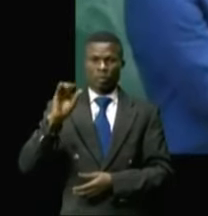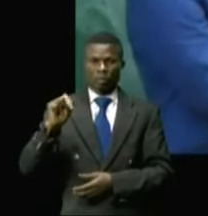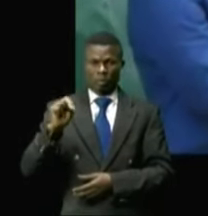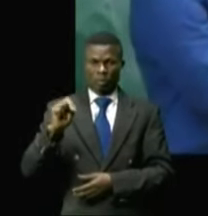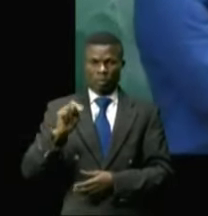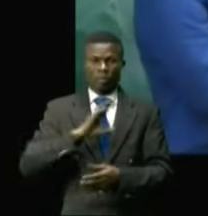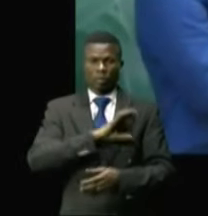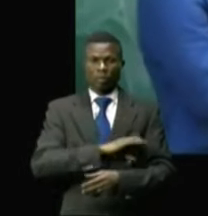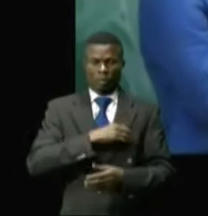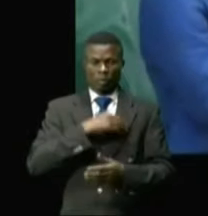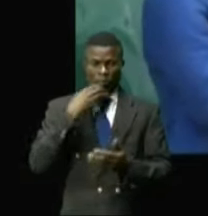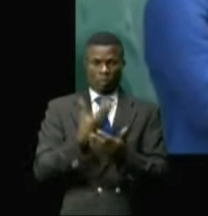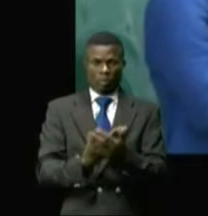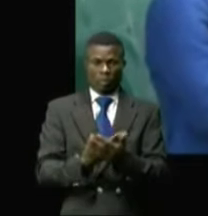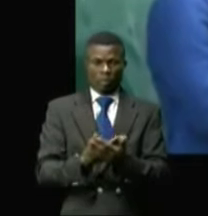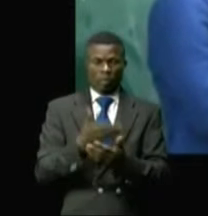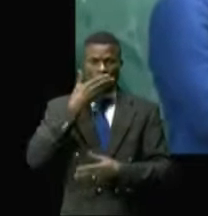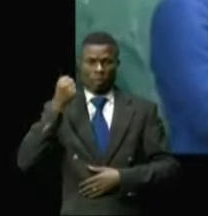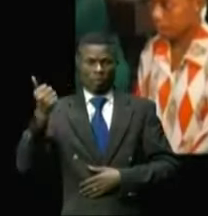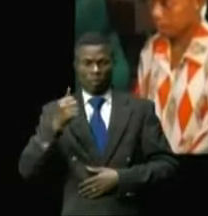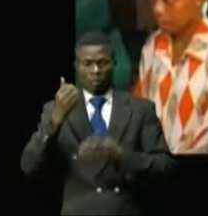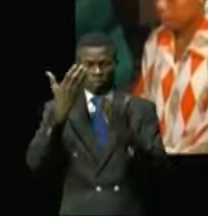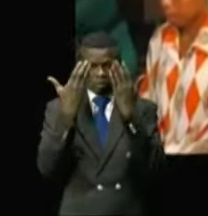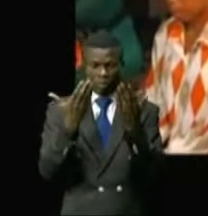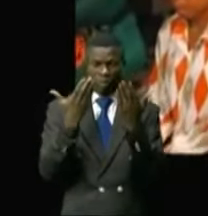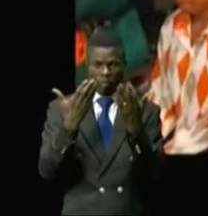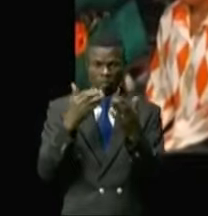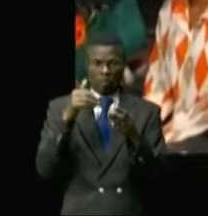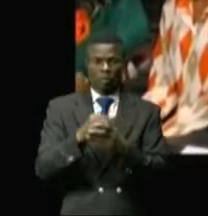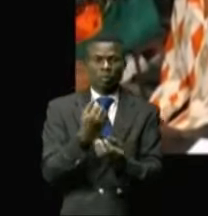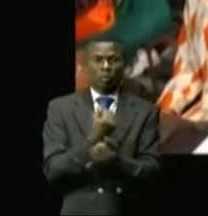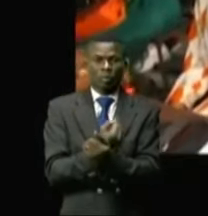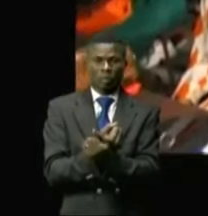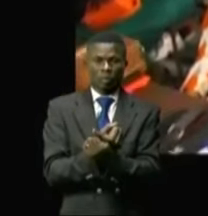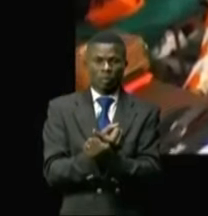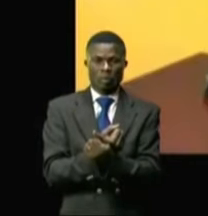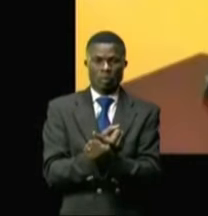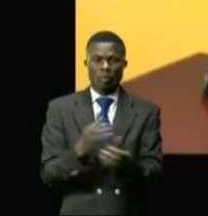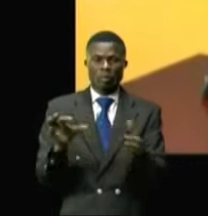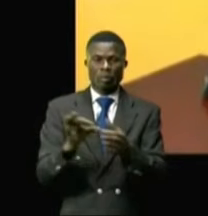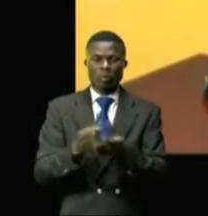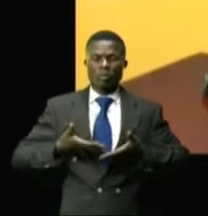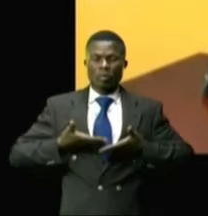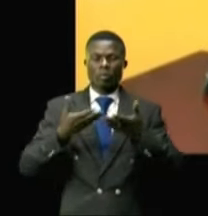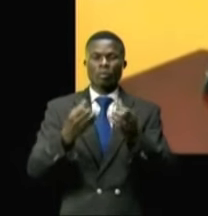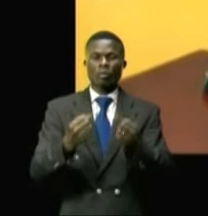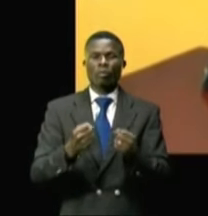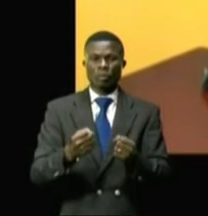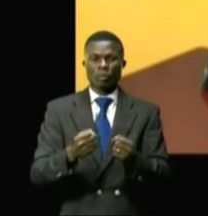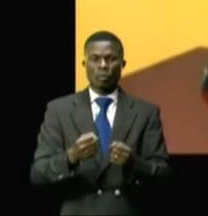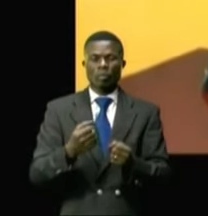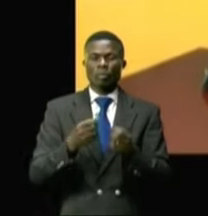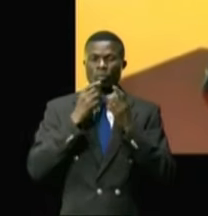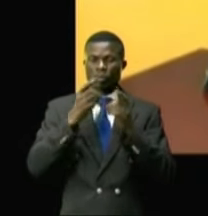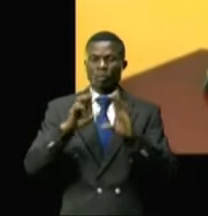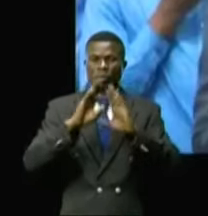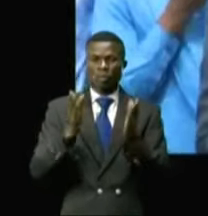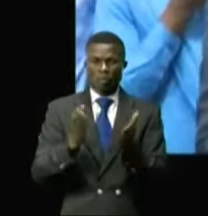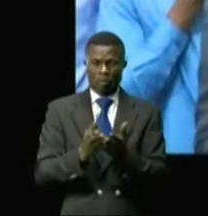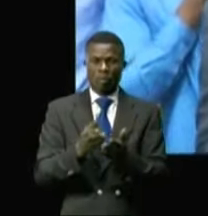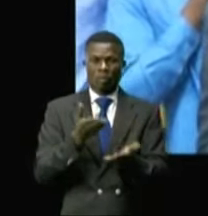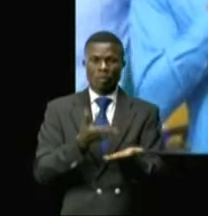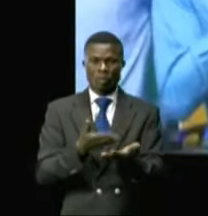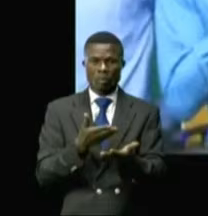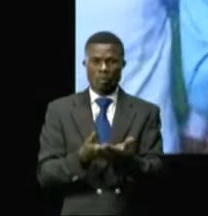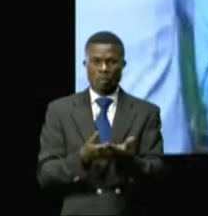bon comportement, une meilleure application dans une discipline librement consentie. Pour tout dire, il s'agit